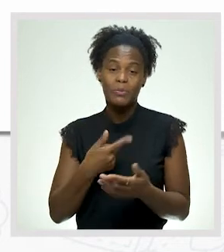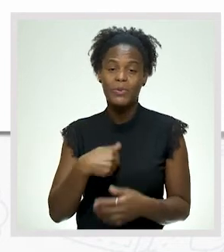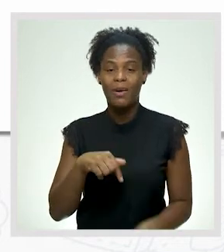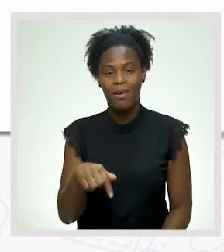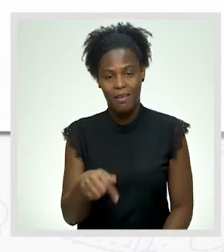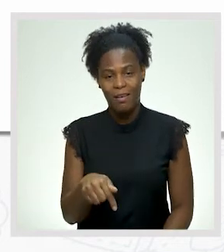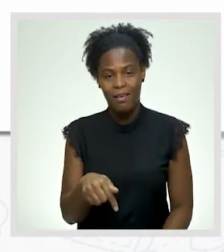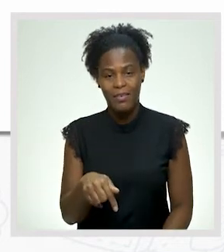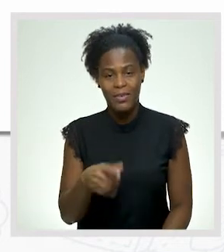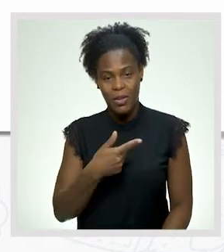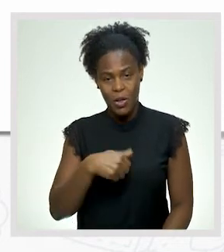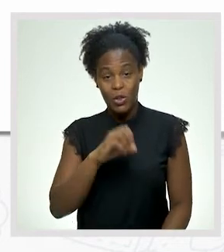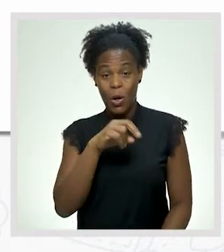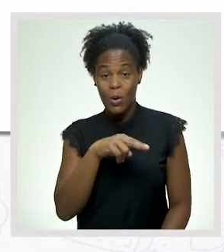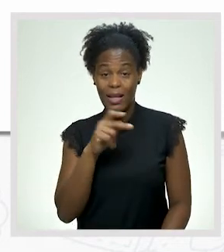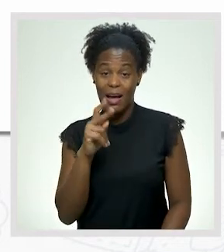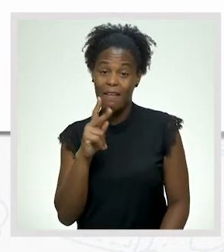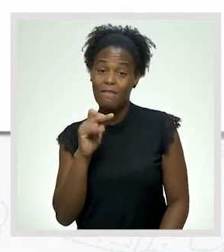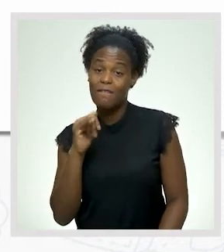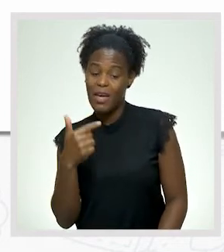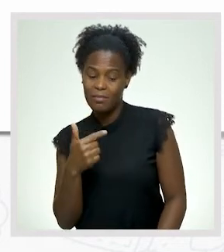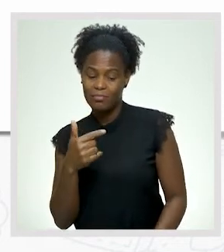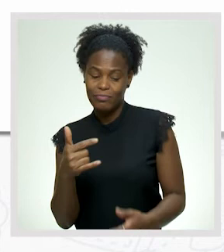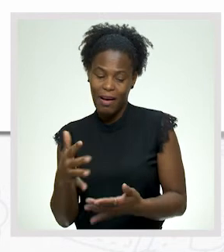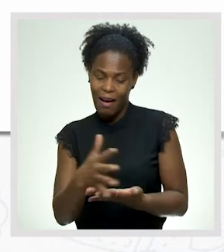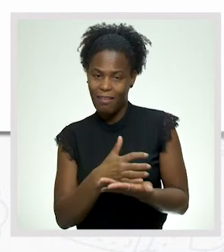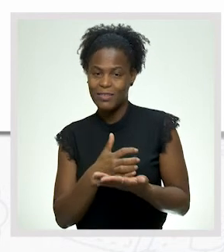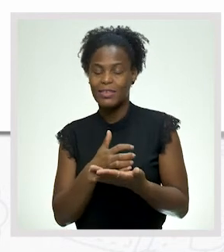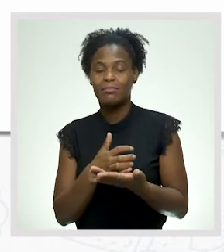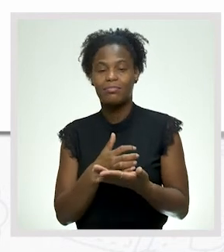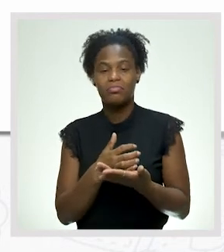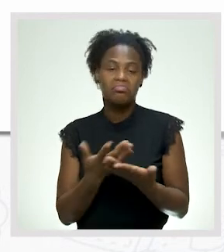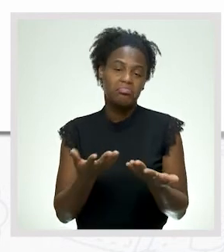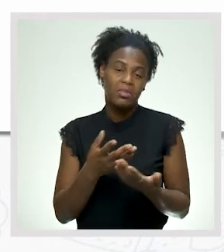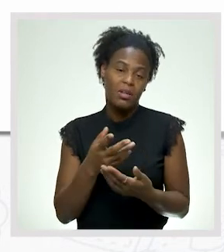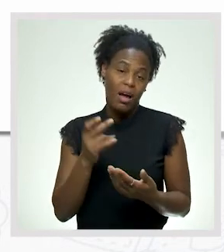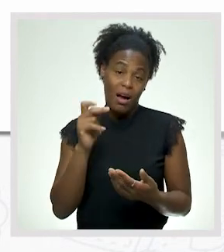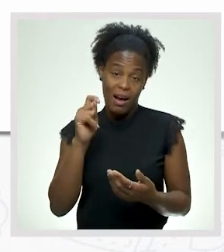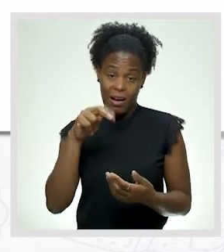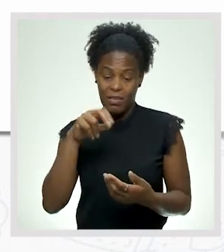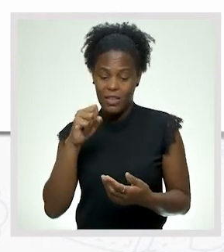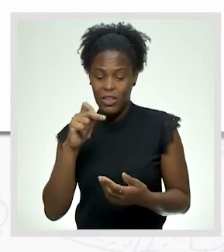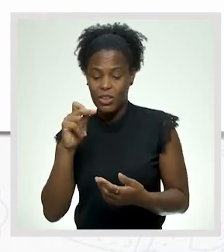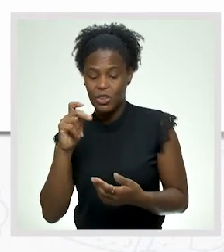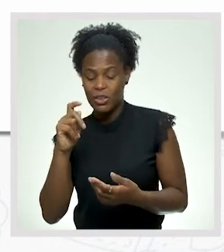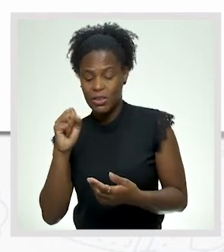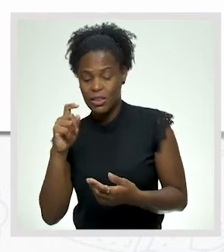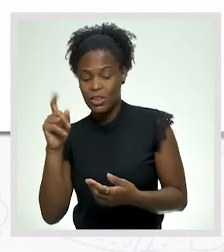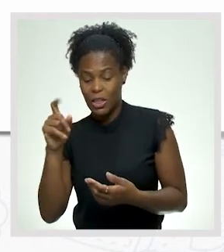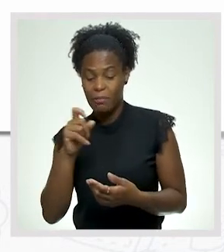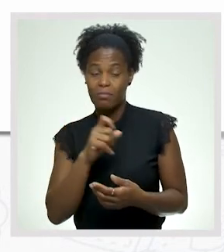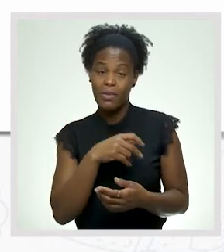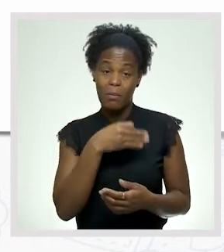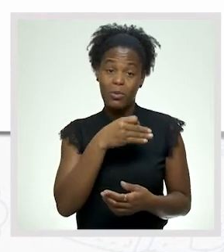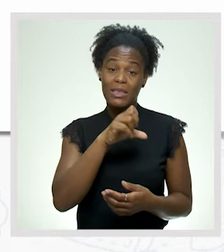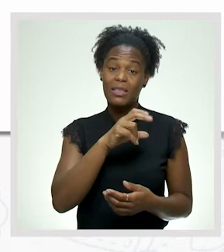nous avons on avait engagé au plus que parfait et au passé composé, on